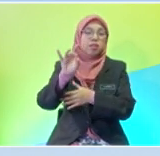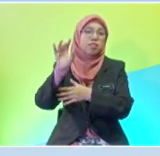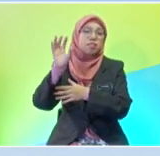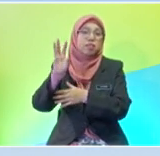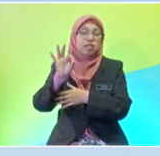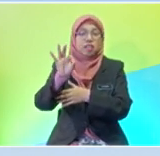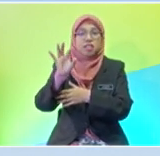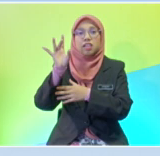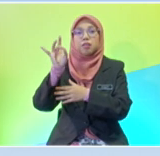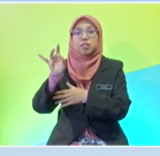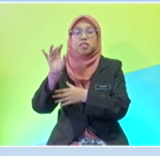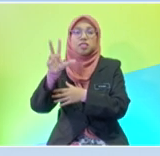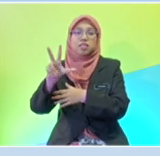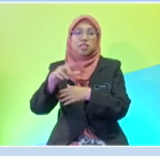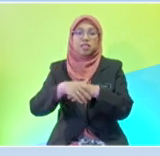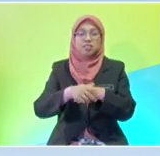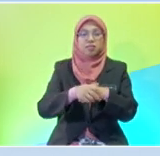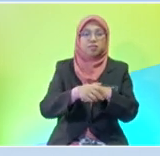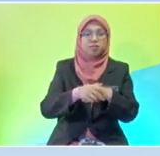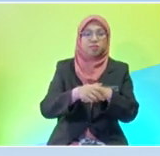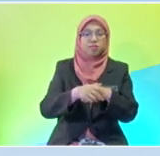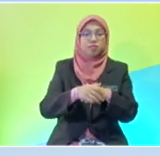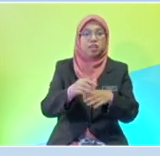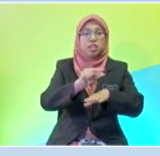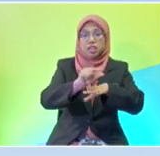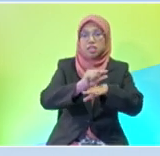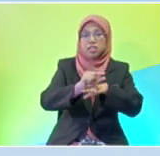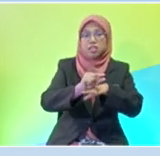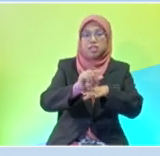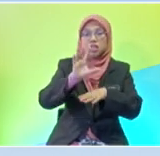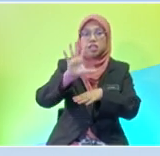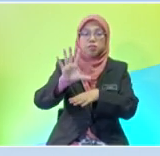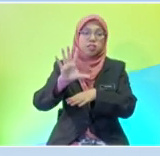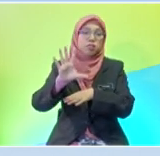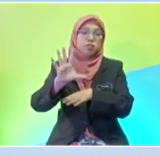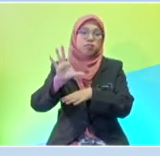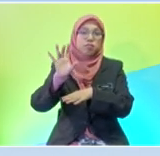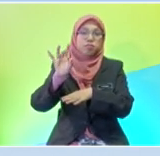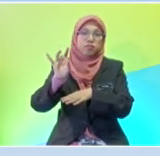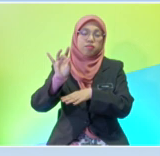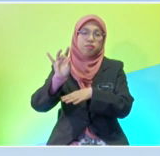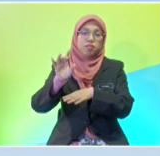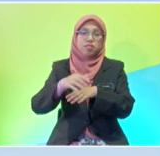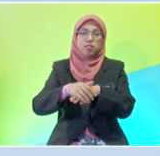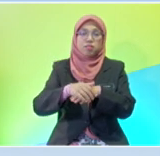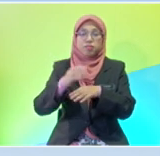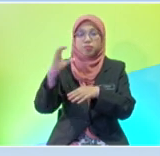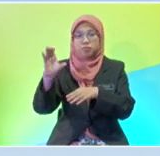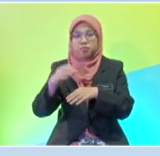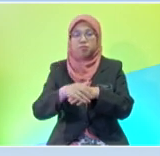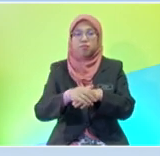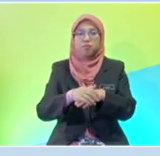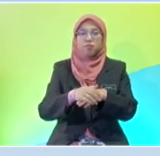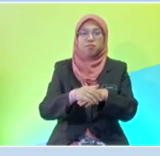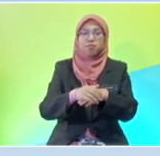169005 kredit upah dan gaji 57.100 Debi utility 6000 debit pulangan